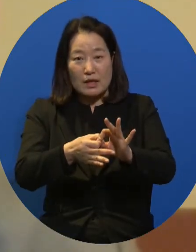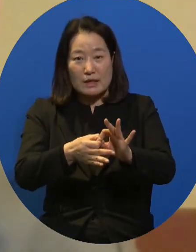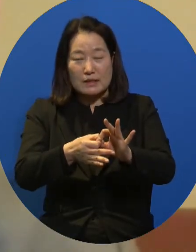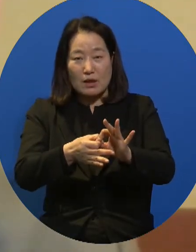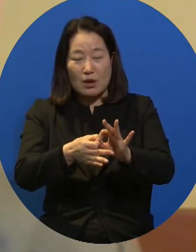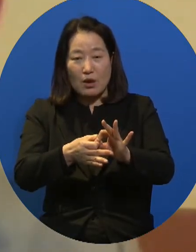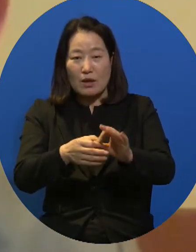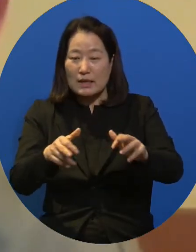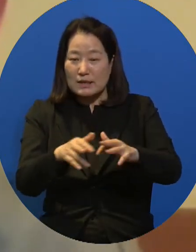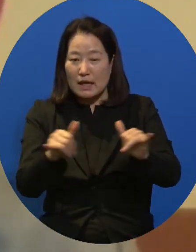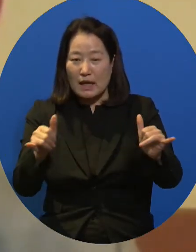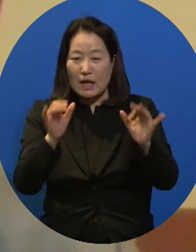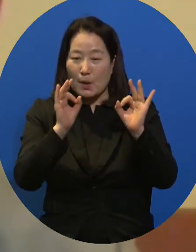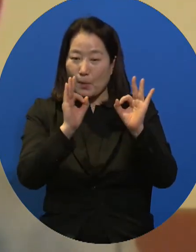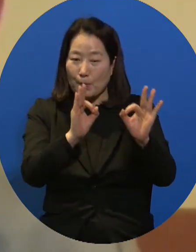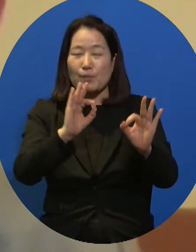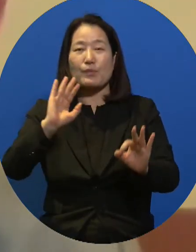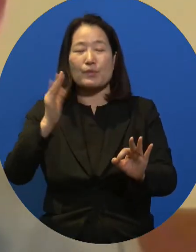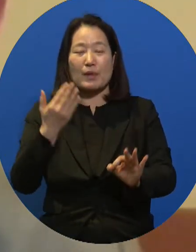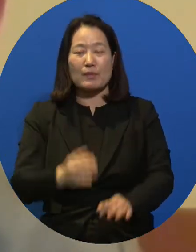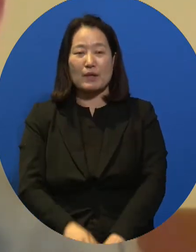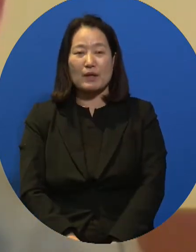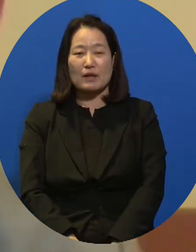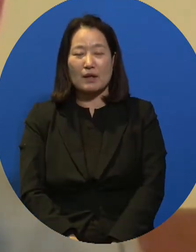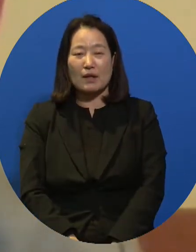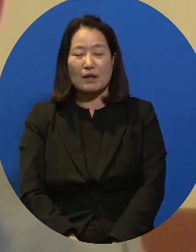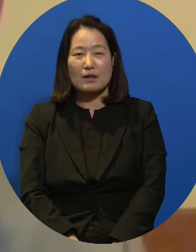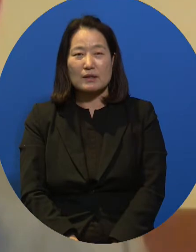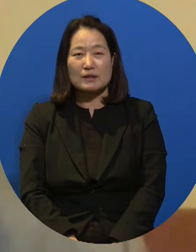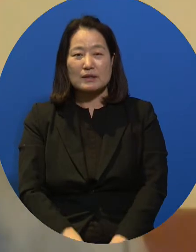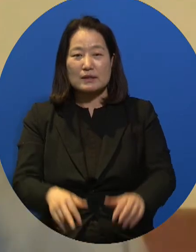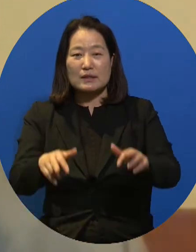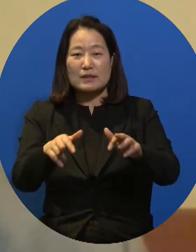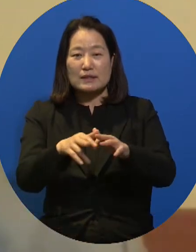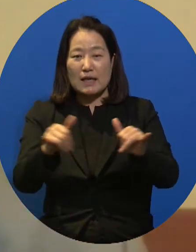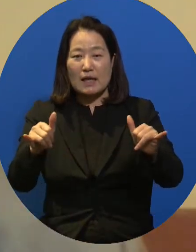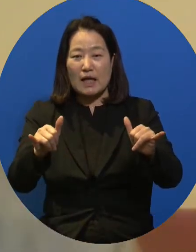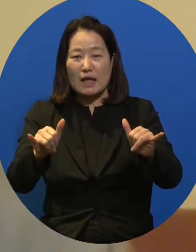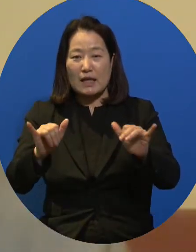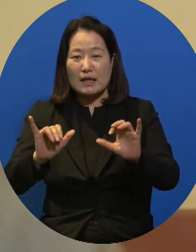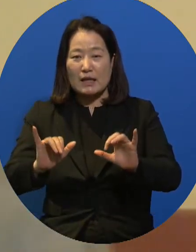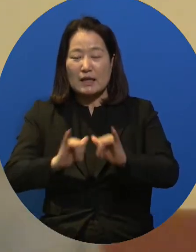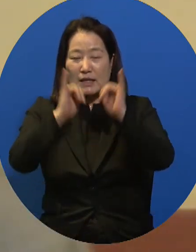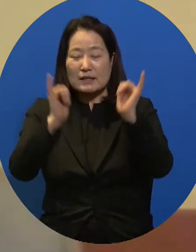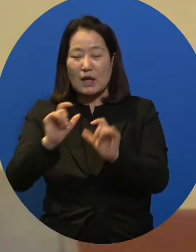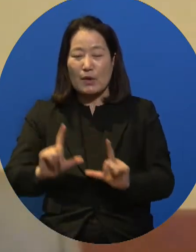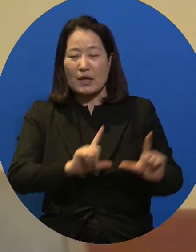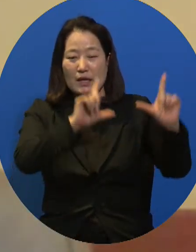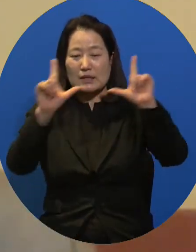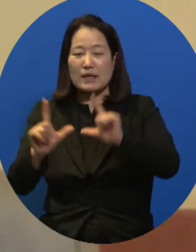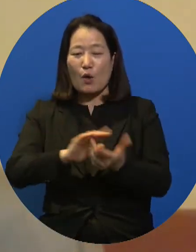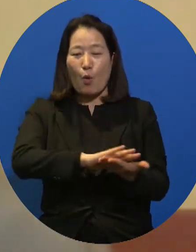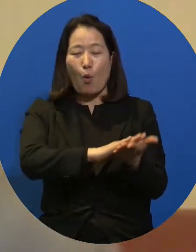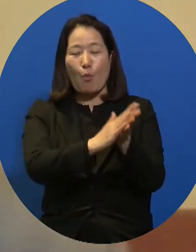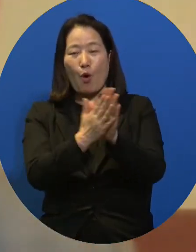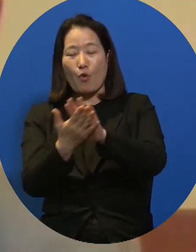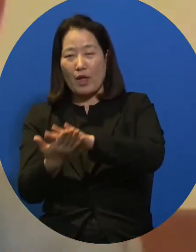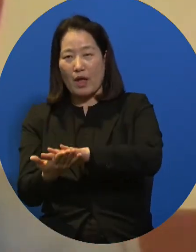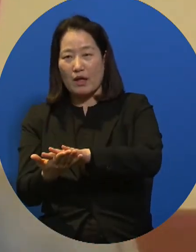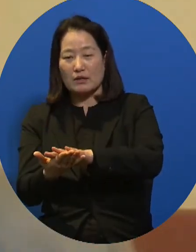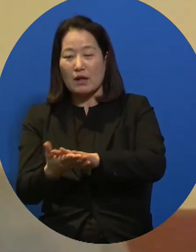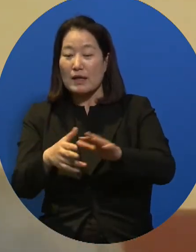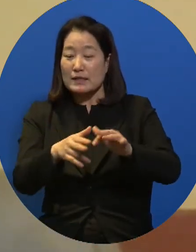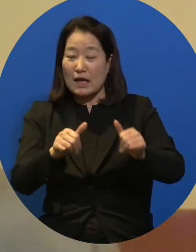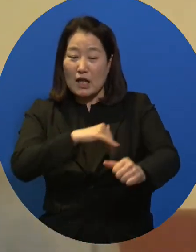된다는 것을 정말 기쁘게 생각합니다. 마땅히 그러한 패러다임으로 전환을 해서 이들의 권리를 존중해 주어야